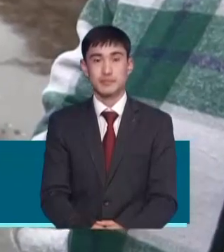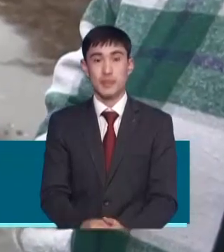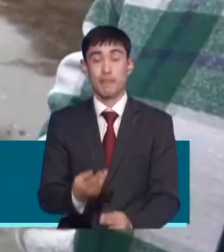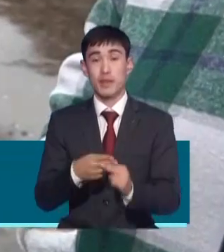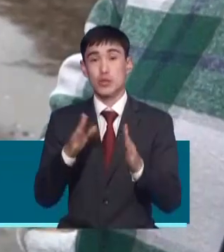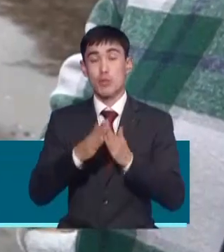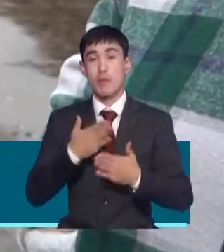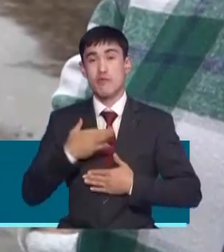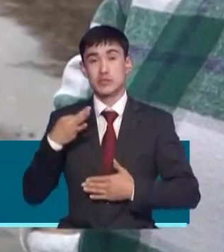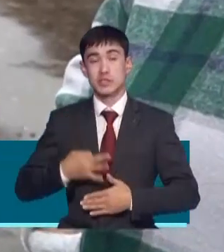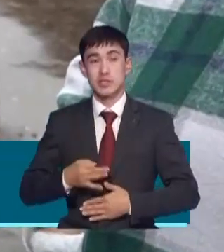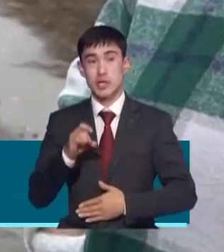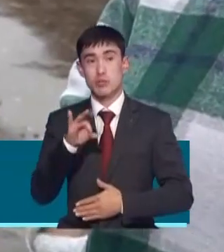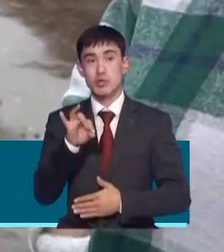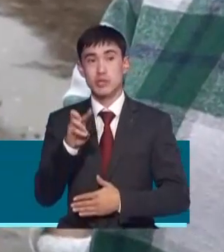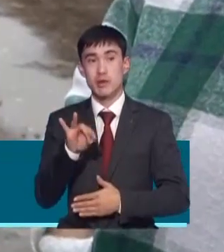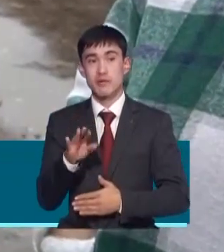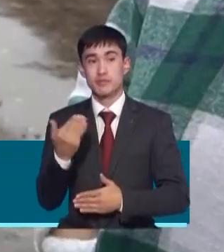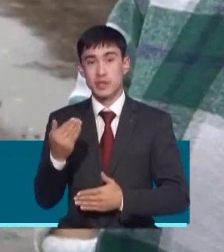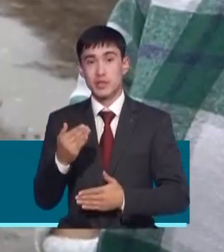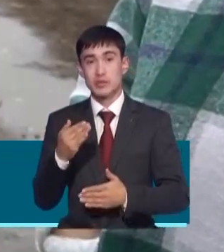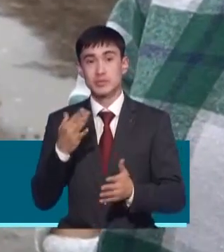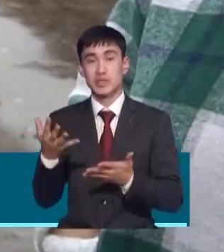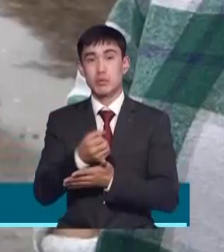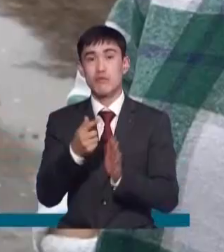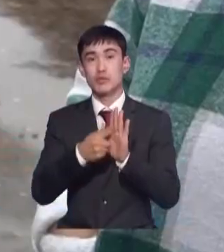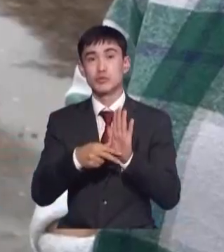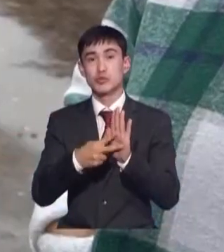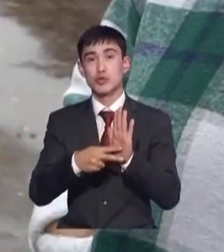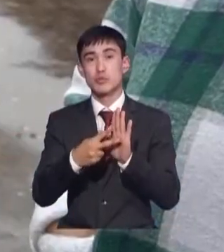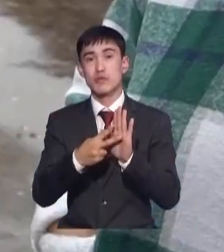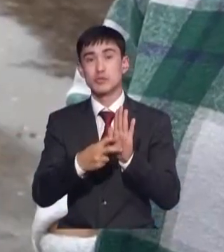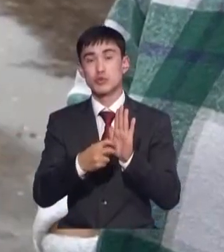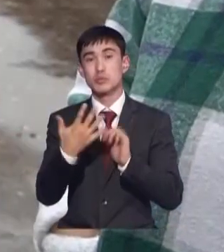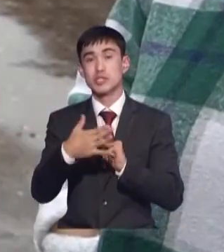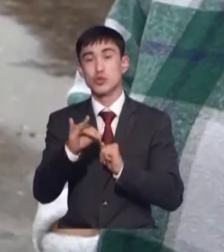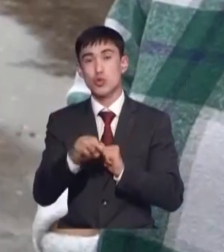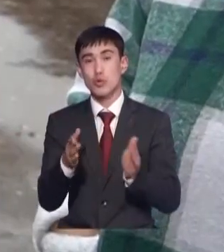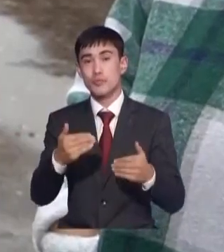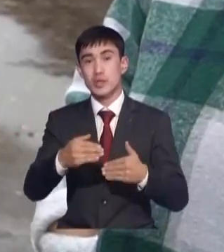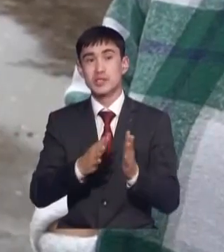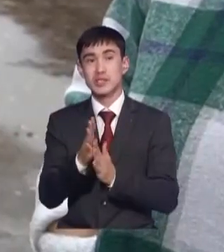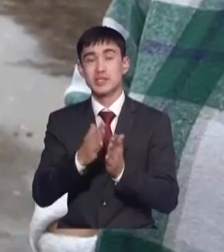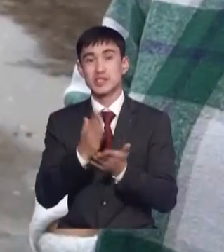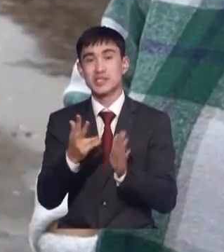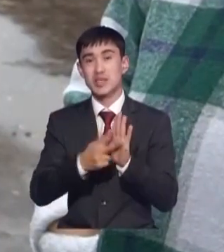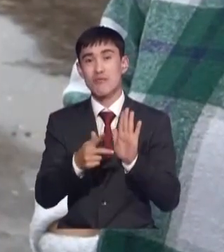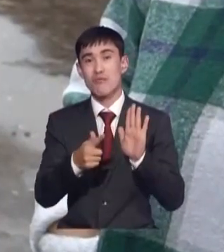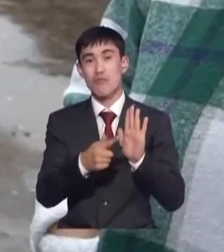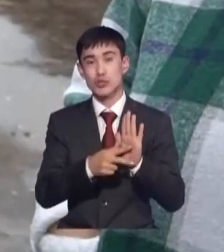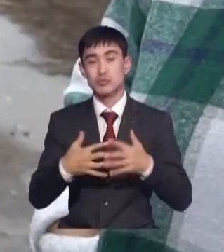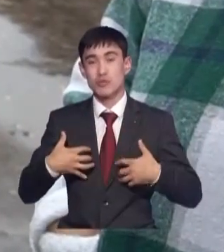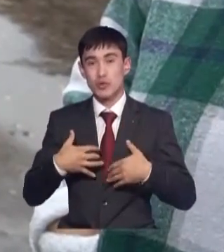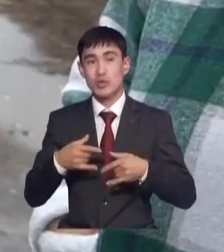Это дом моего сына Ербола Етикбаева. Летом он собрал 850 тюков сена, так как у него есть 7-8 животных, которые